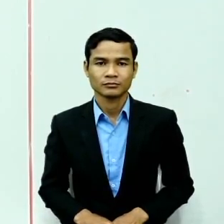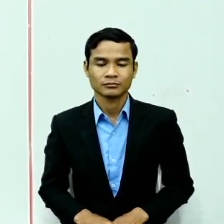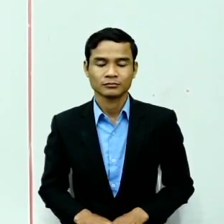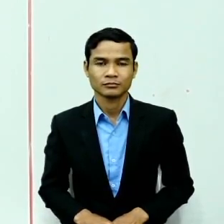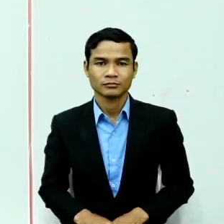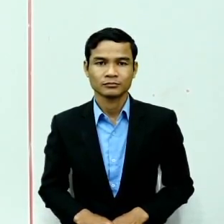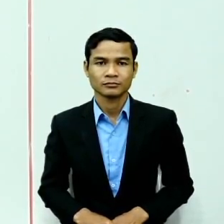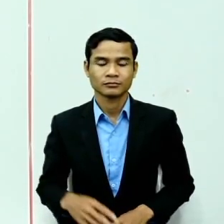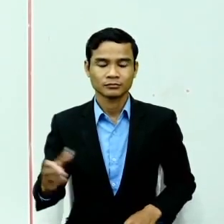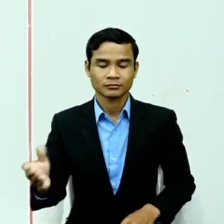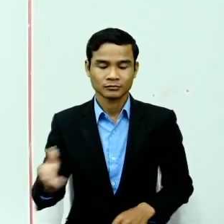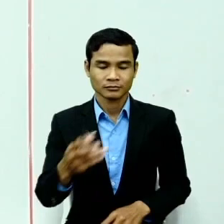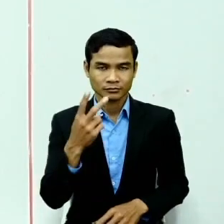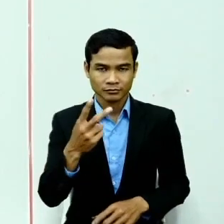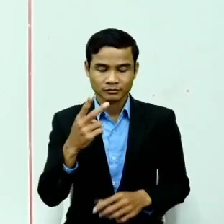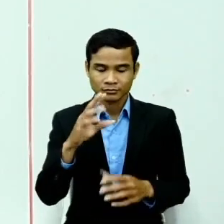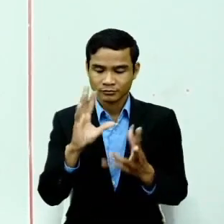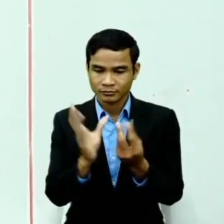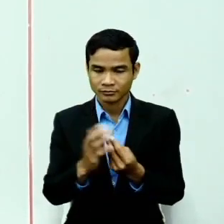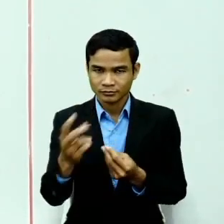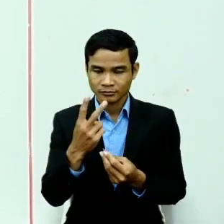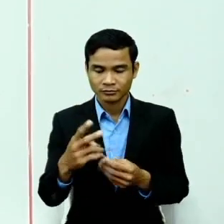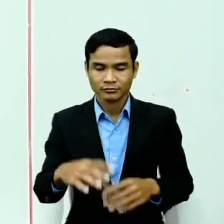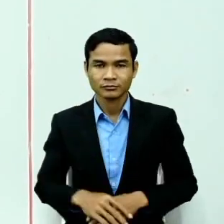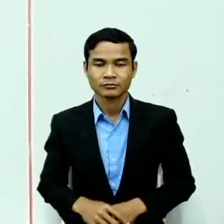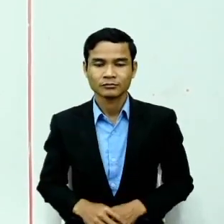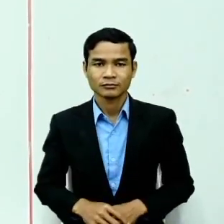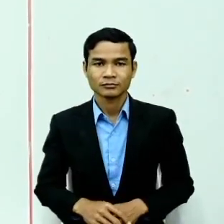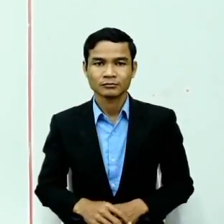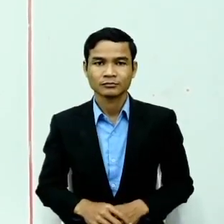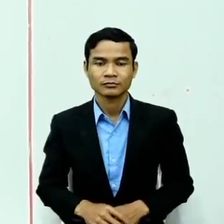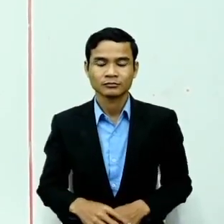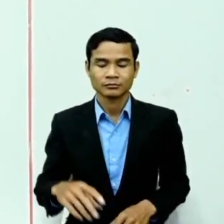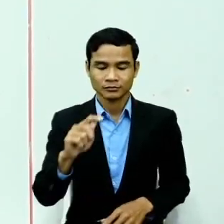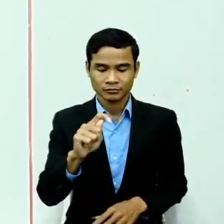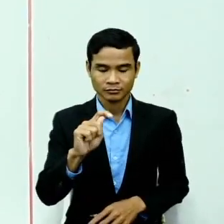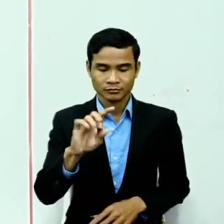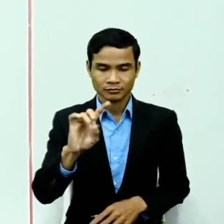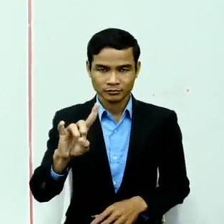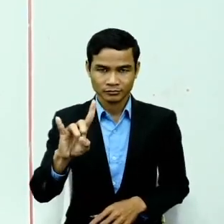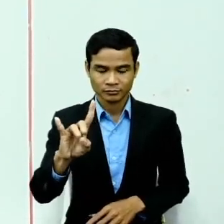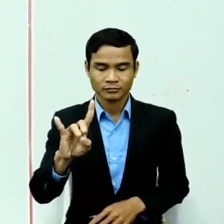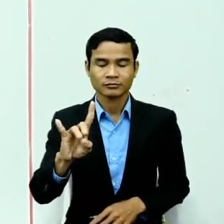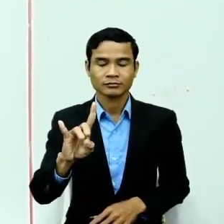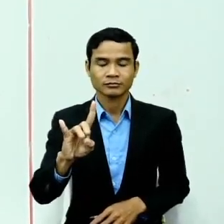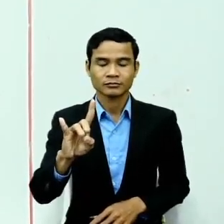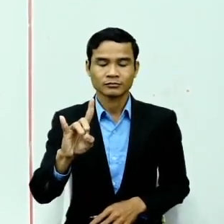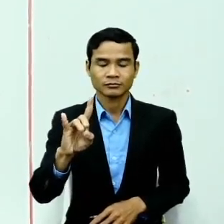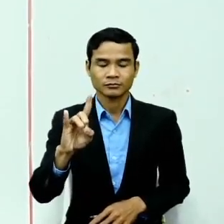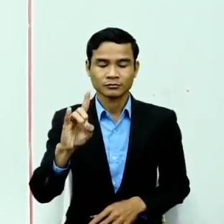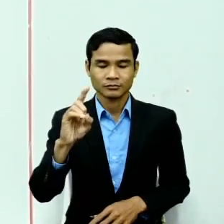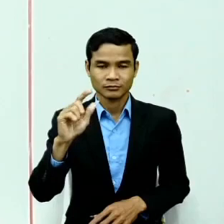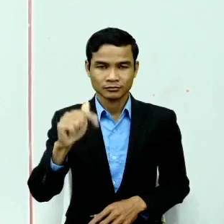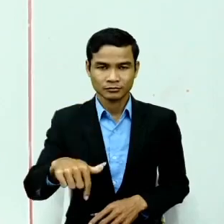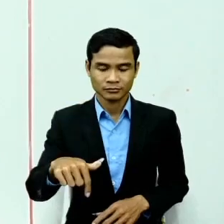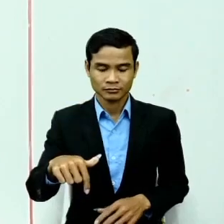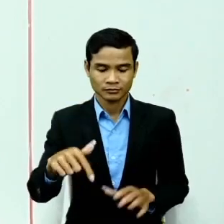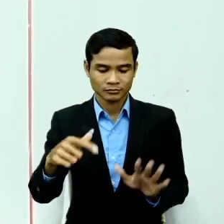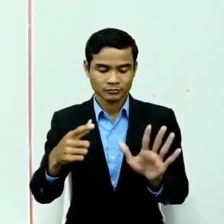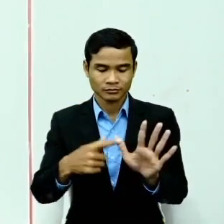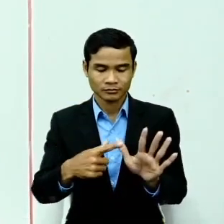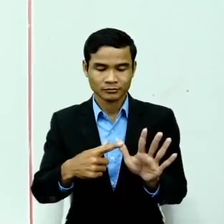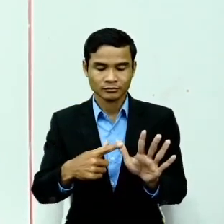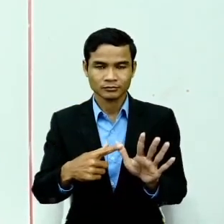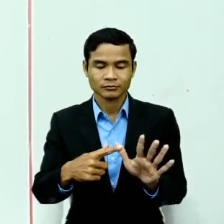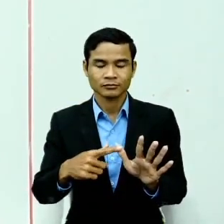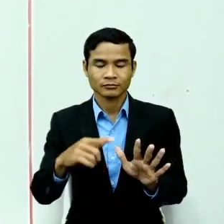chà ấy là con tiêm tờ tặng ở khnía rô nâng mố rùm ngồi nghe nghe nâng